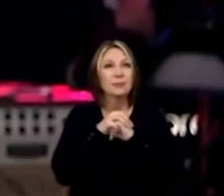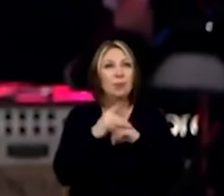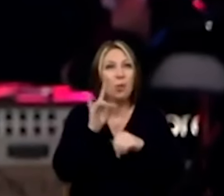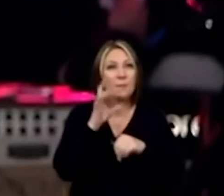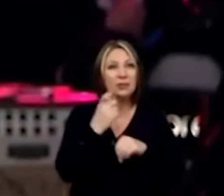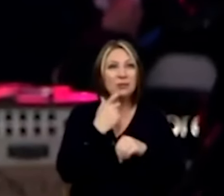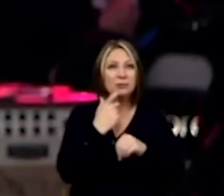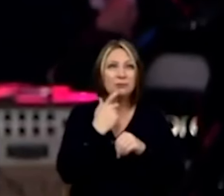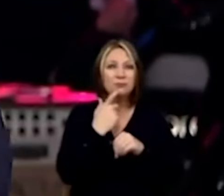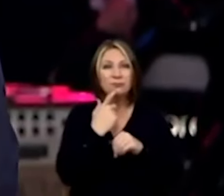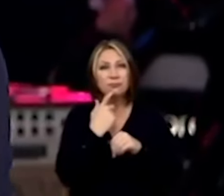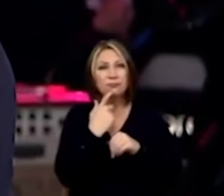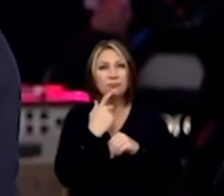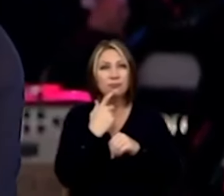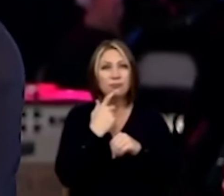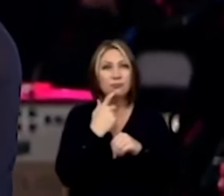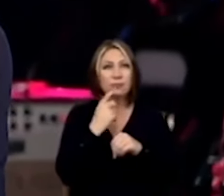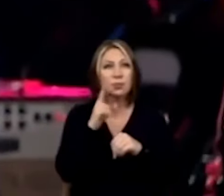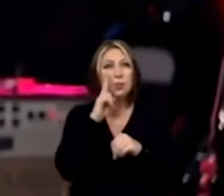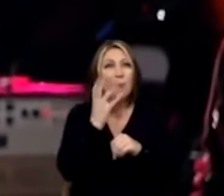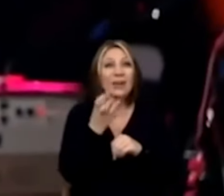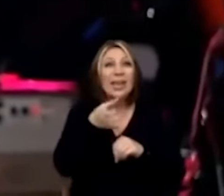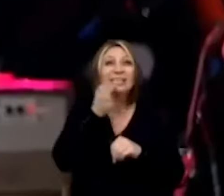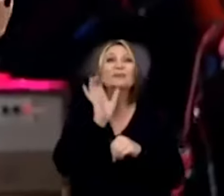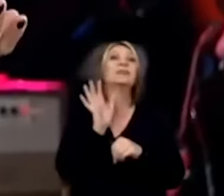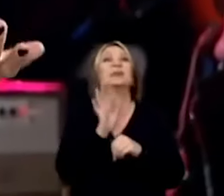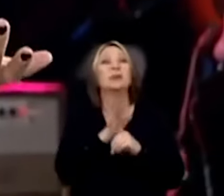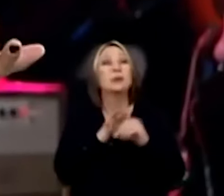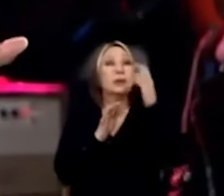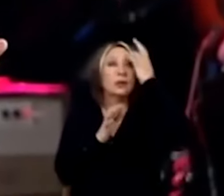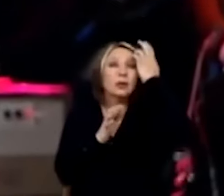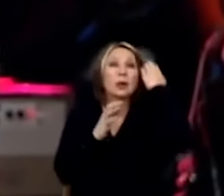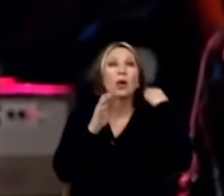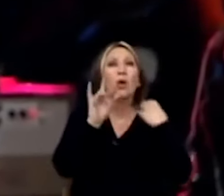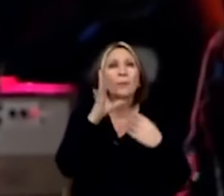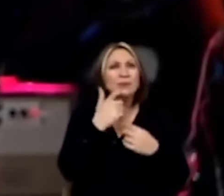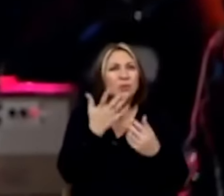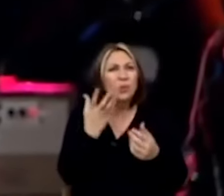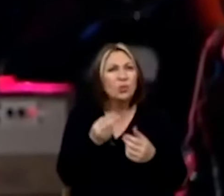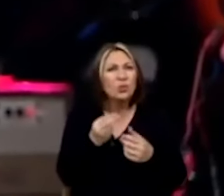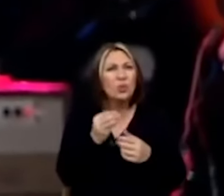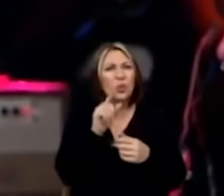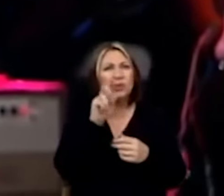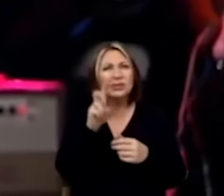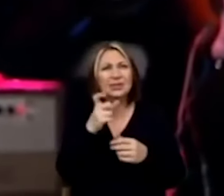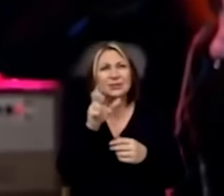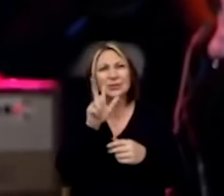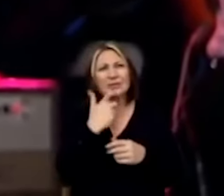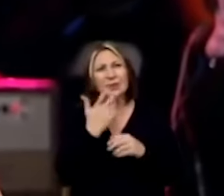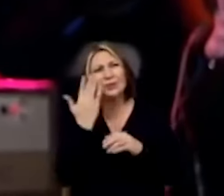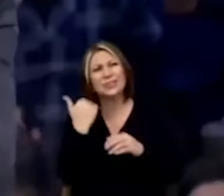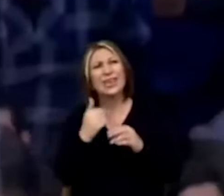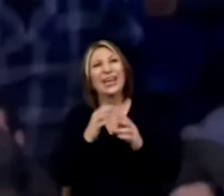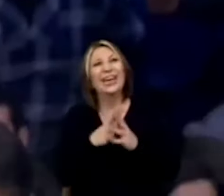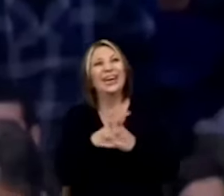15 yaşındaki halime. O son bardağı içmeyecekti. 15 yaşında ne oluyordu ya? 18'den 3 sene önce oluyordu.